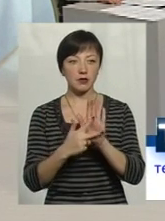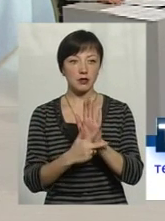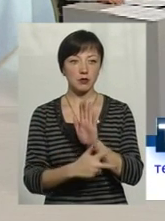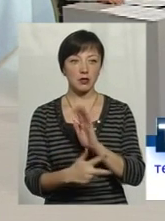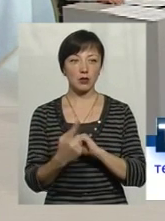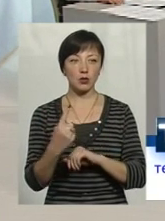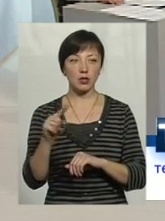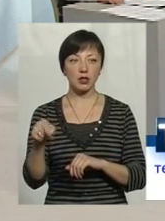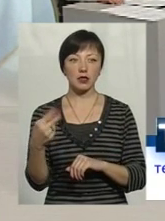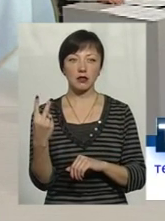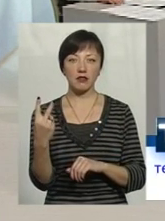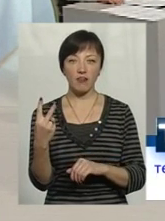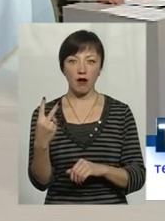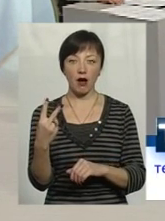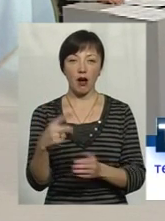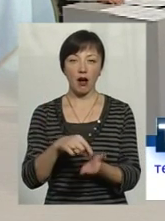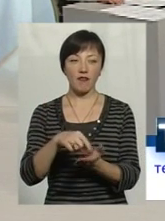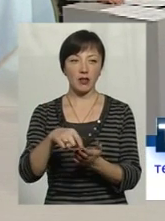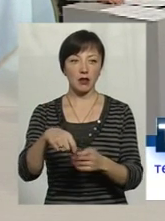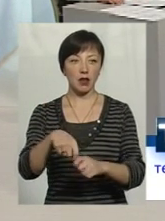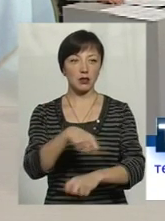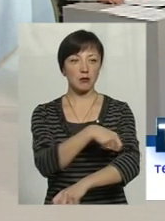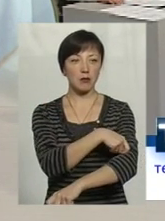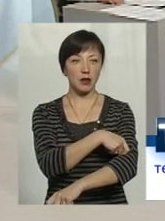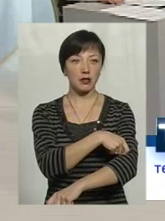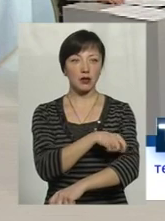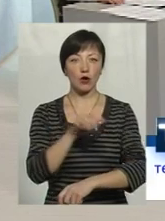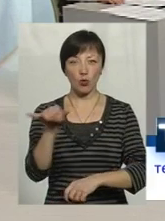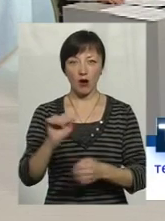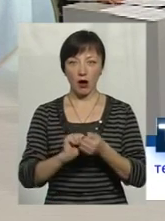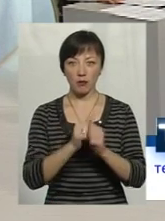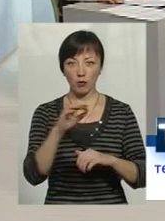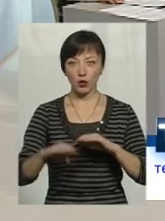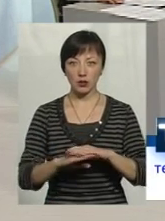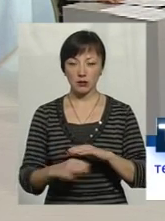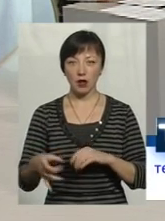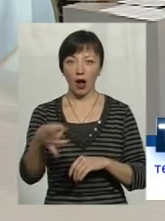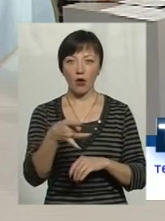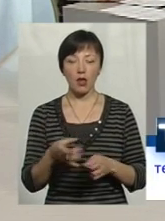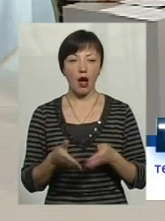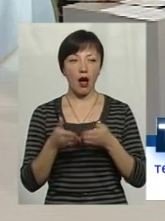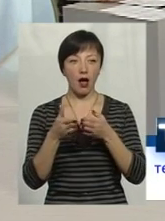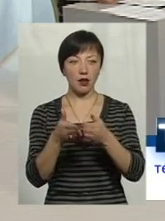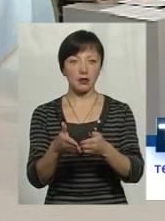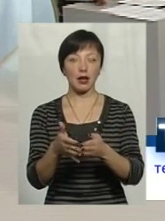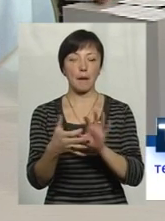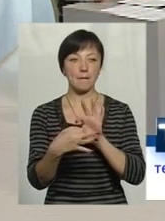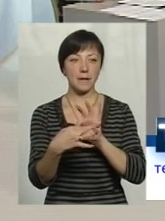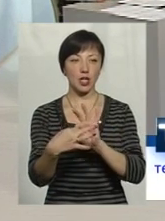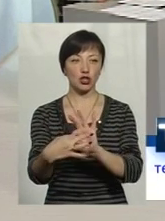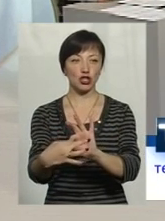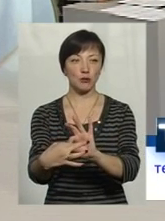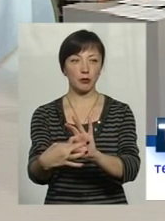381,2 квадратних метра, так, в Кам'янець-Подільському районі катер і причіп до нього,